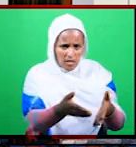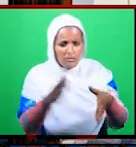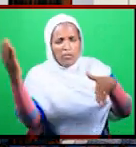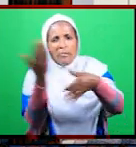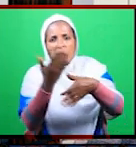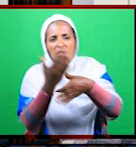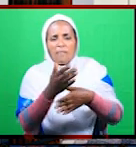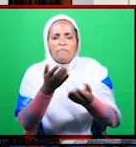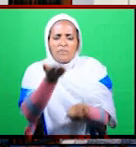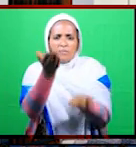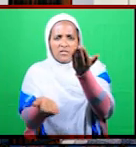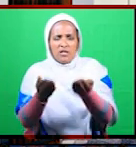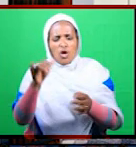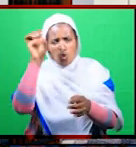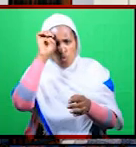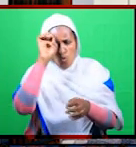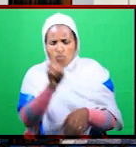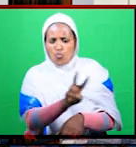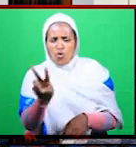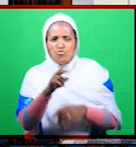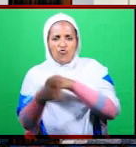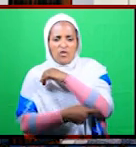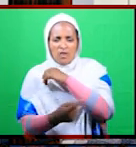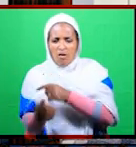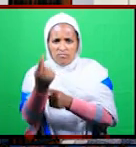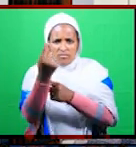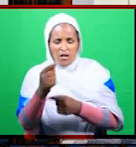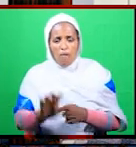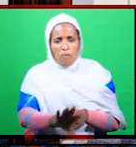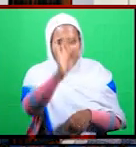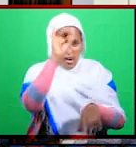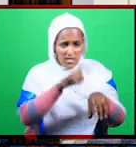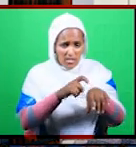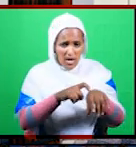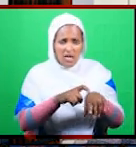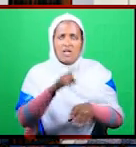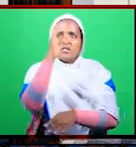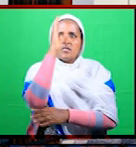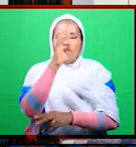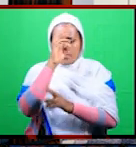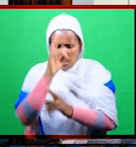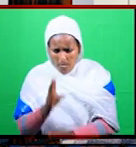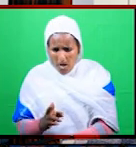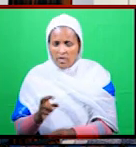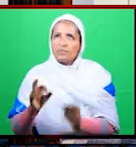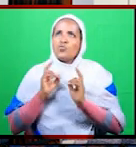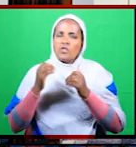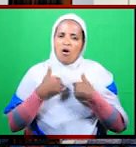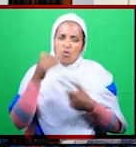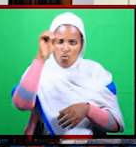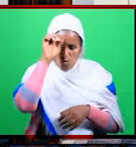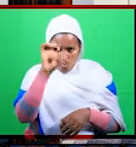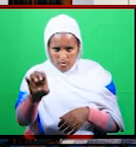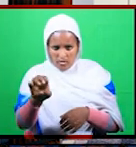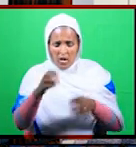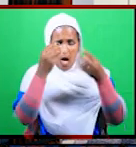ይመዝናል፣ በመንሳትም ይመዝናል። ኢዮብ በሁለቱም ተፈትኗል። በማግኘት ጊዜም እግዚአብሔርን የሚያከብር ህይወት ነበረው፣